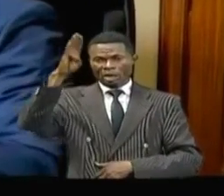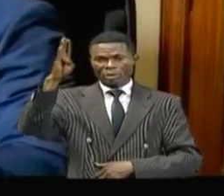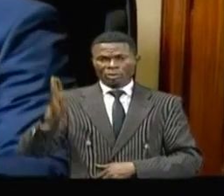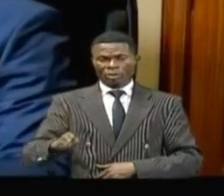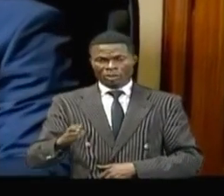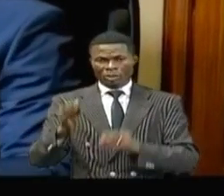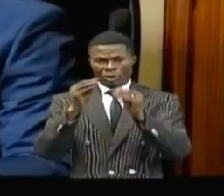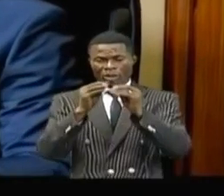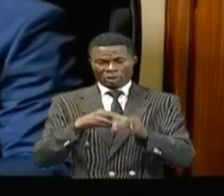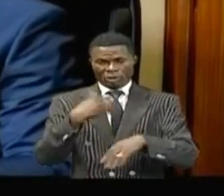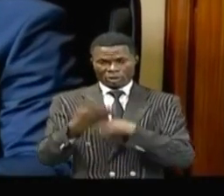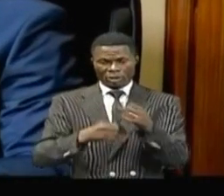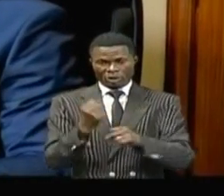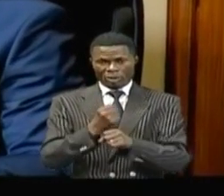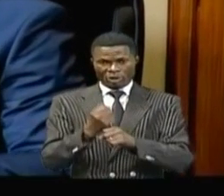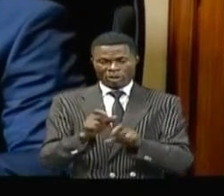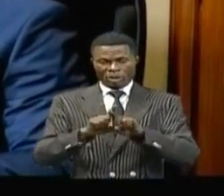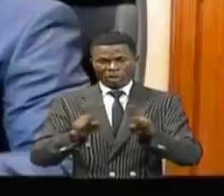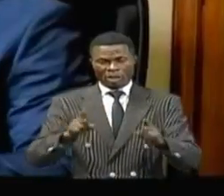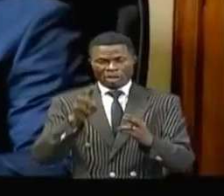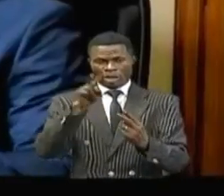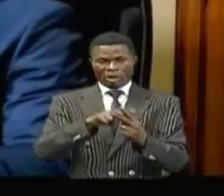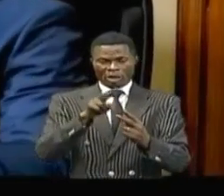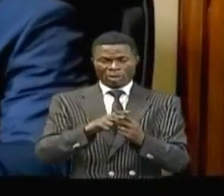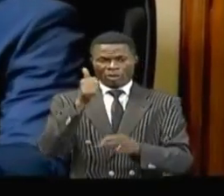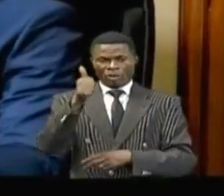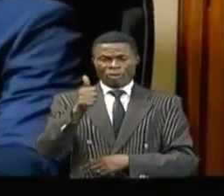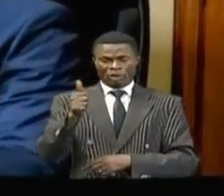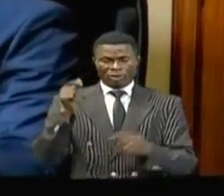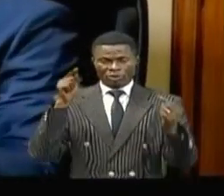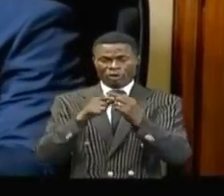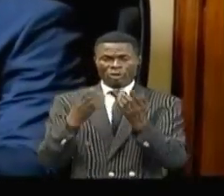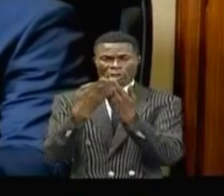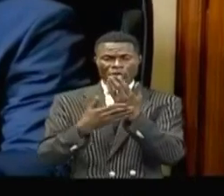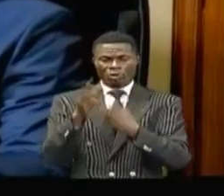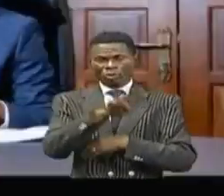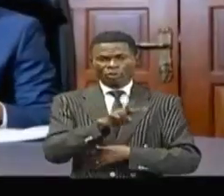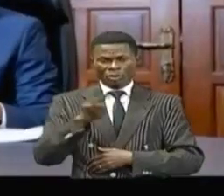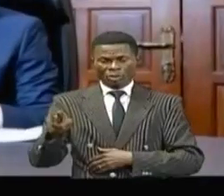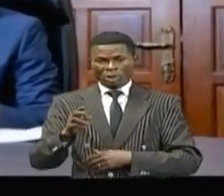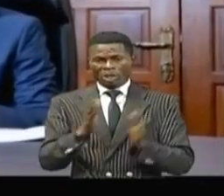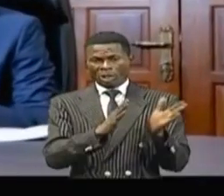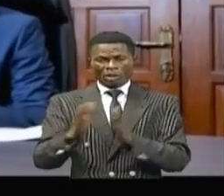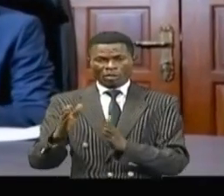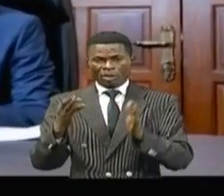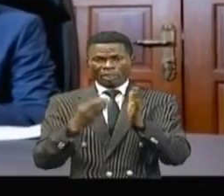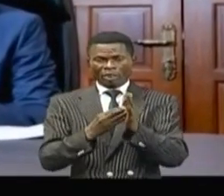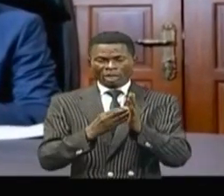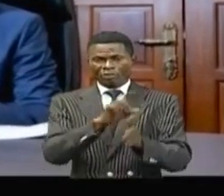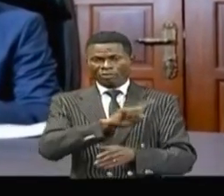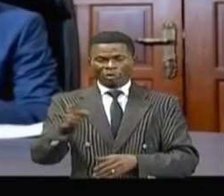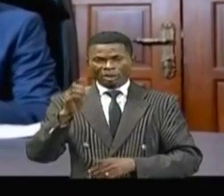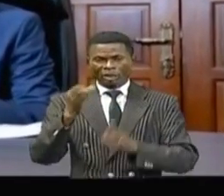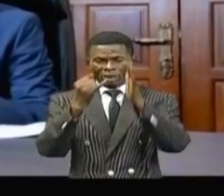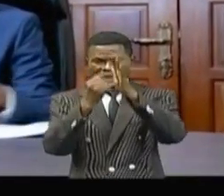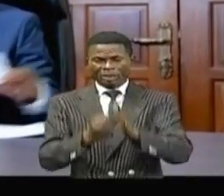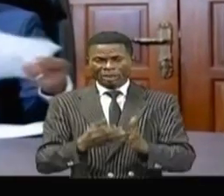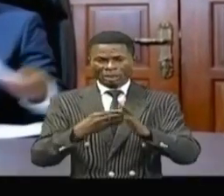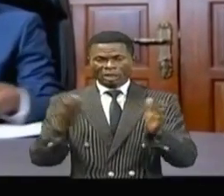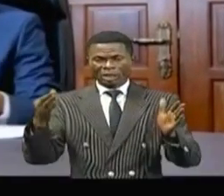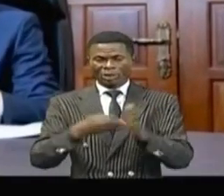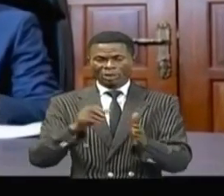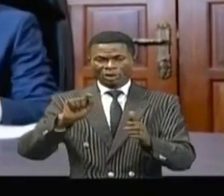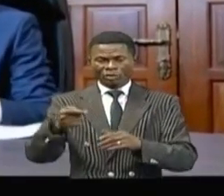de taux de réalisation par rapport aux prévisions de janvier à août 2022, prévues à 9 688,9